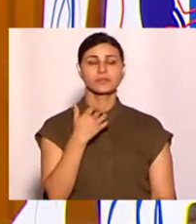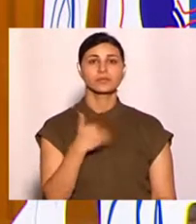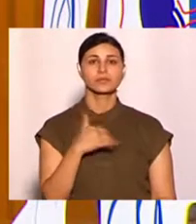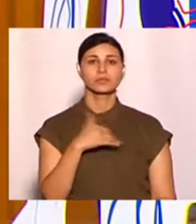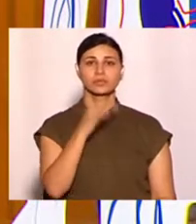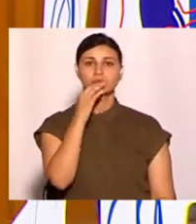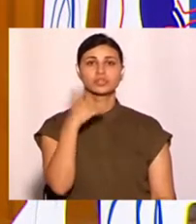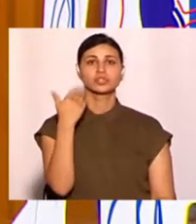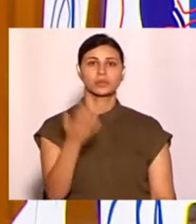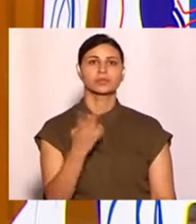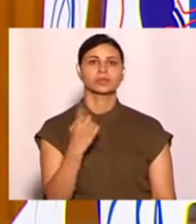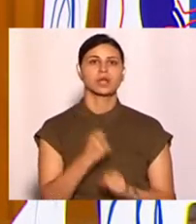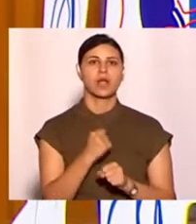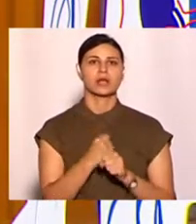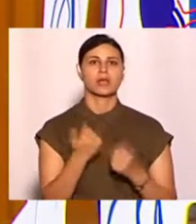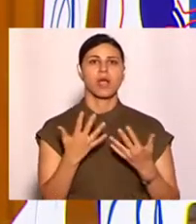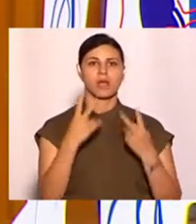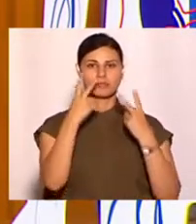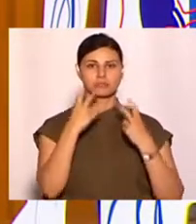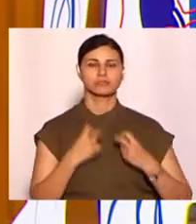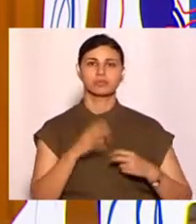შემდგომ მოახდინონ ეს თვითგასინჯვა, რადგან